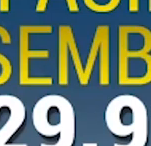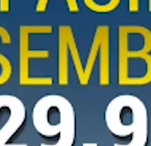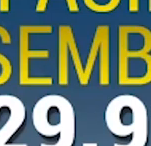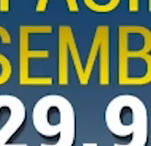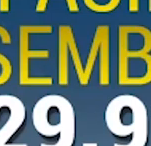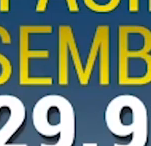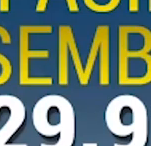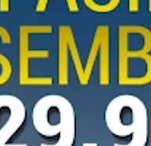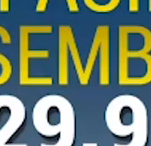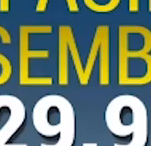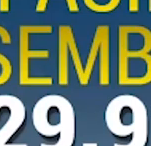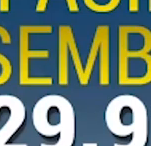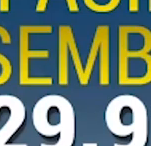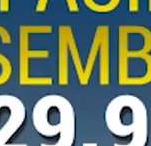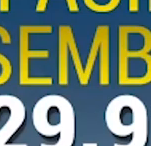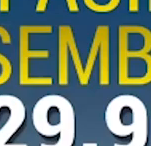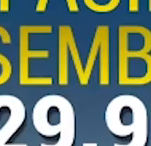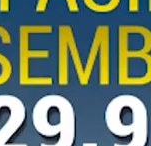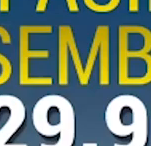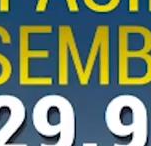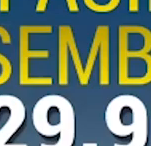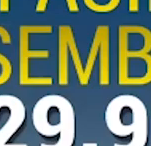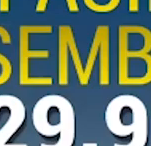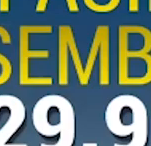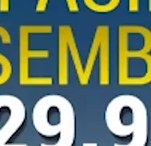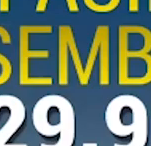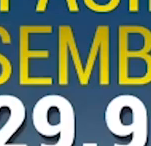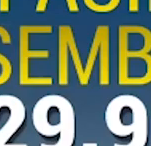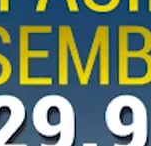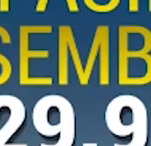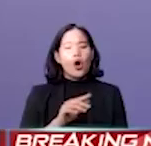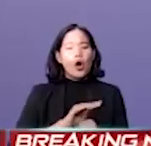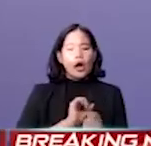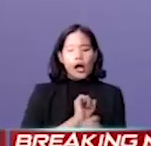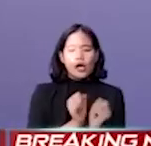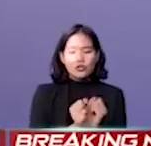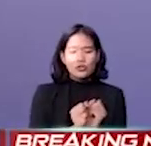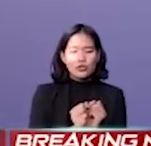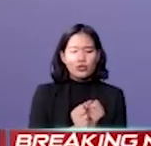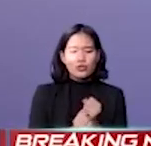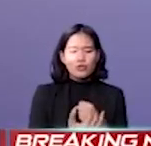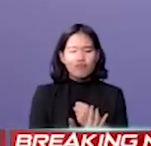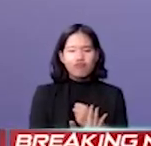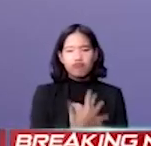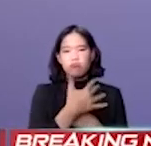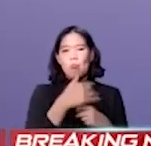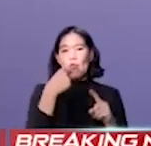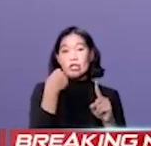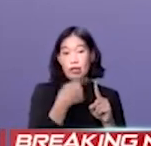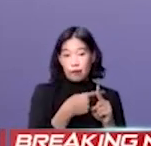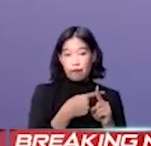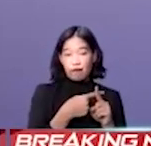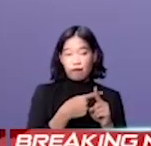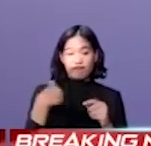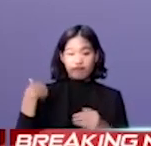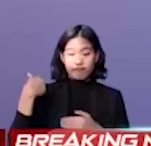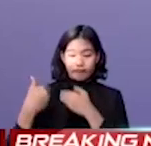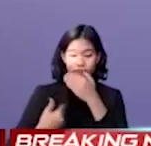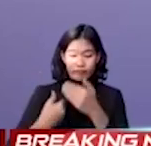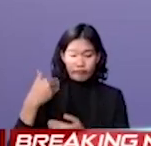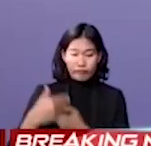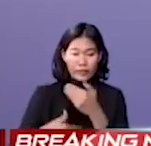ini kita yakini karena ternyata kasus positif yang kita temukan dari hari kehari yang berasal